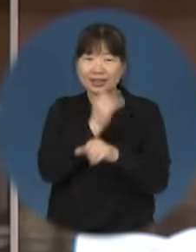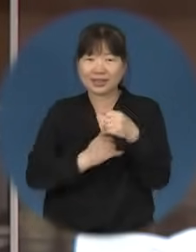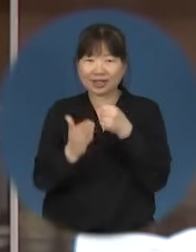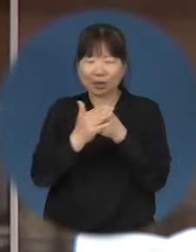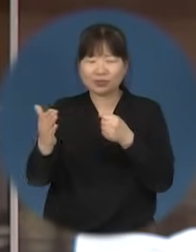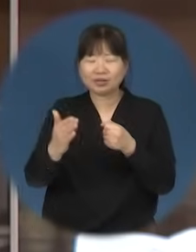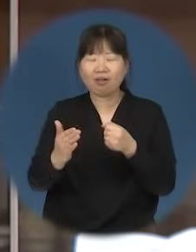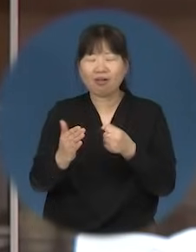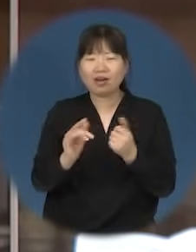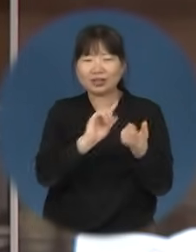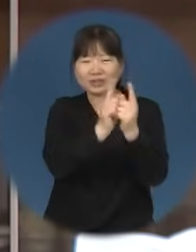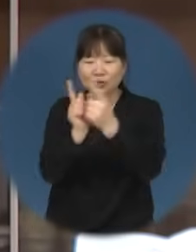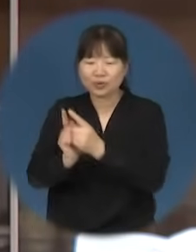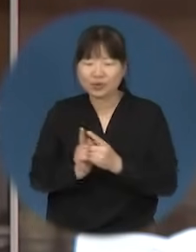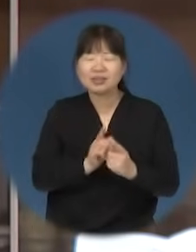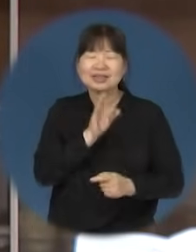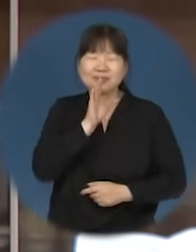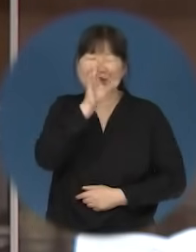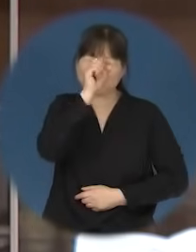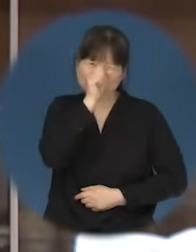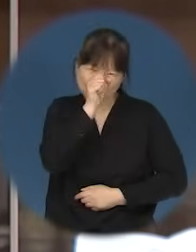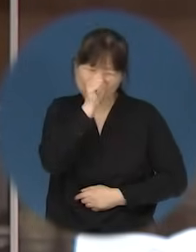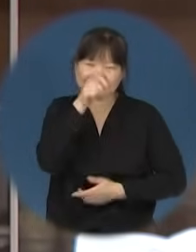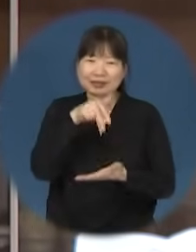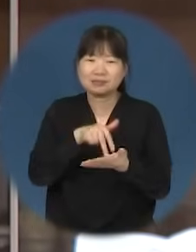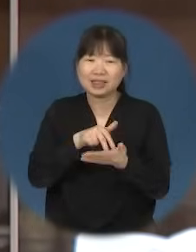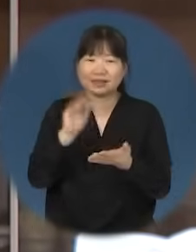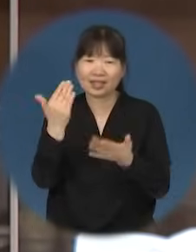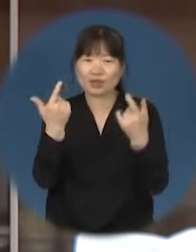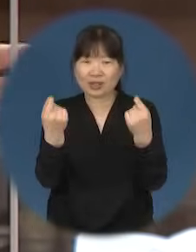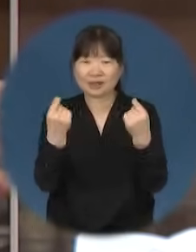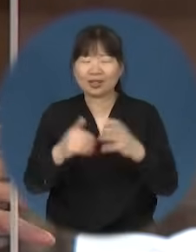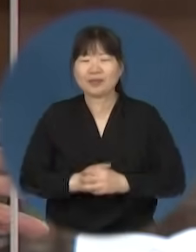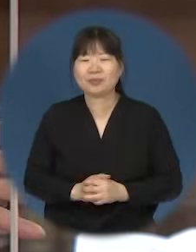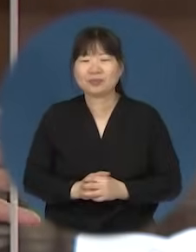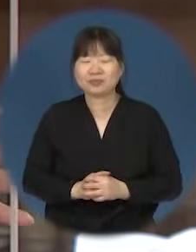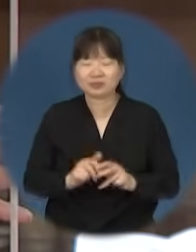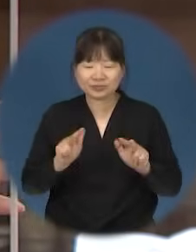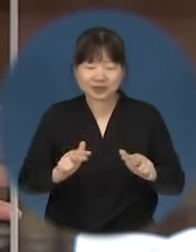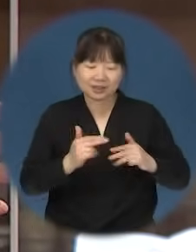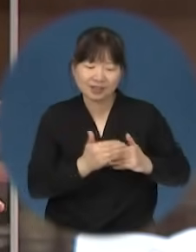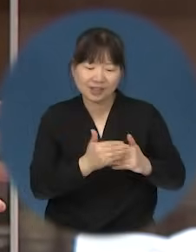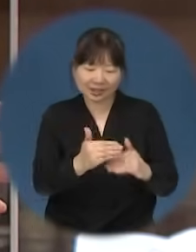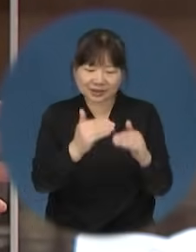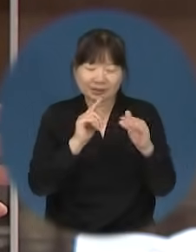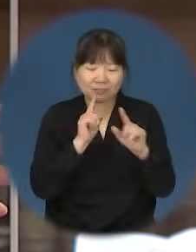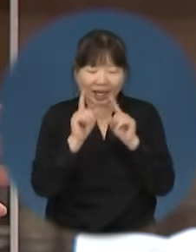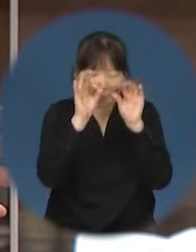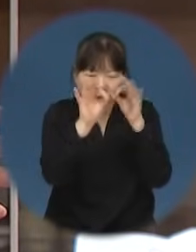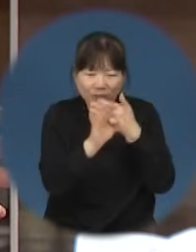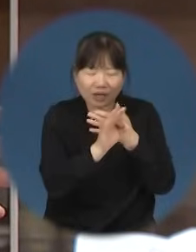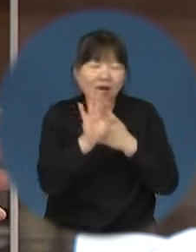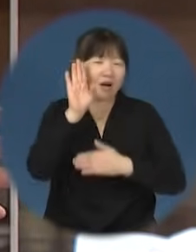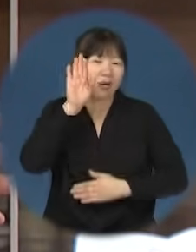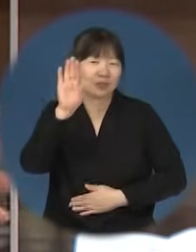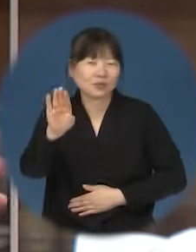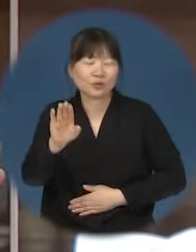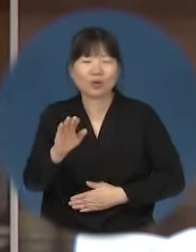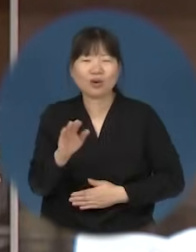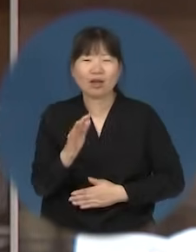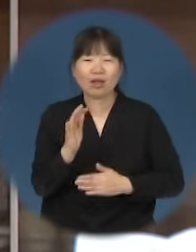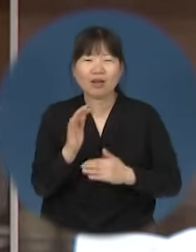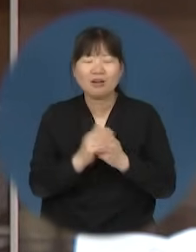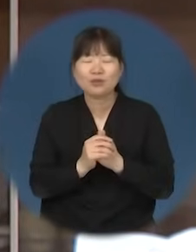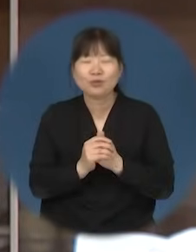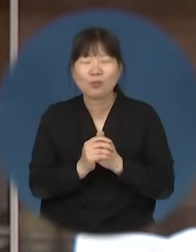새로운 세상이네요. 그렇게 되면. 그렇죠. 그런데 네. 지금까지 쭉 말씀을 들어보면 아 이제 앞으로 별의별 일이